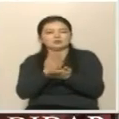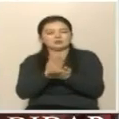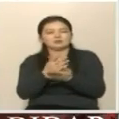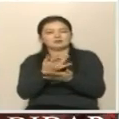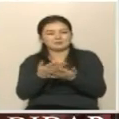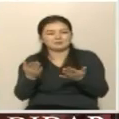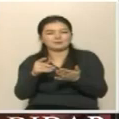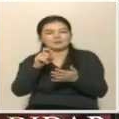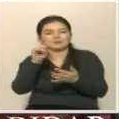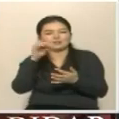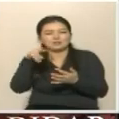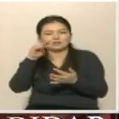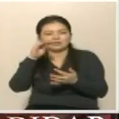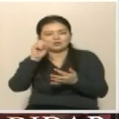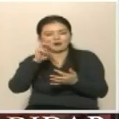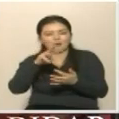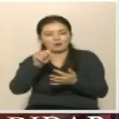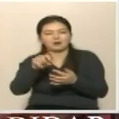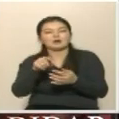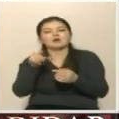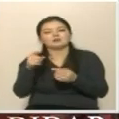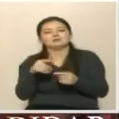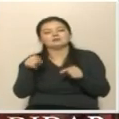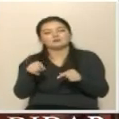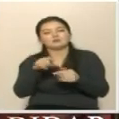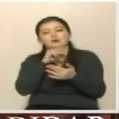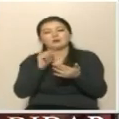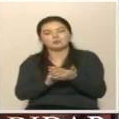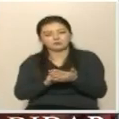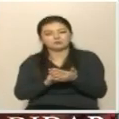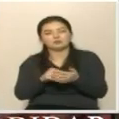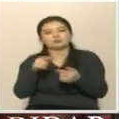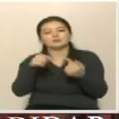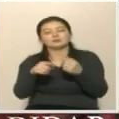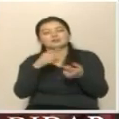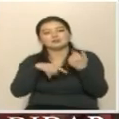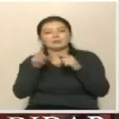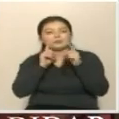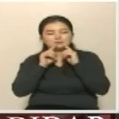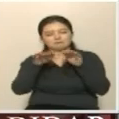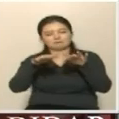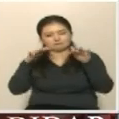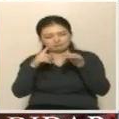и этот вопрос именно вот эти вот вопросы и обсуждались на таком совещании